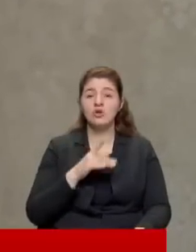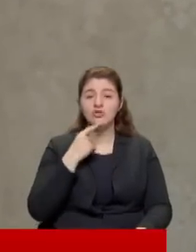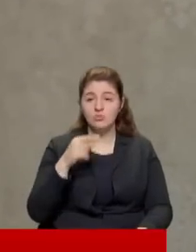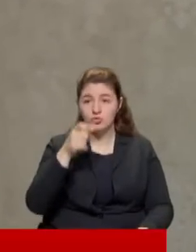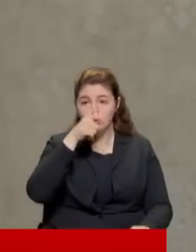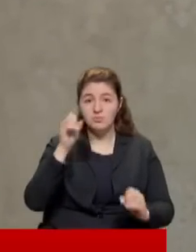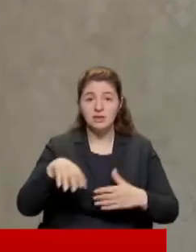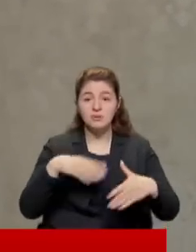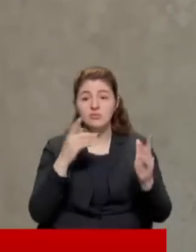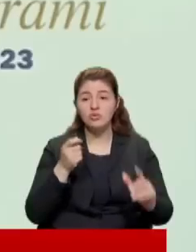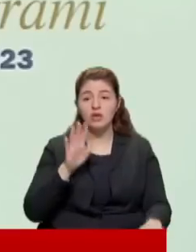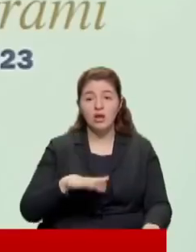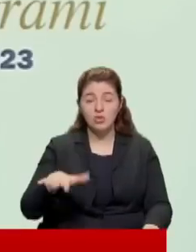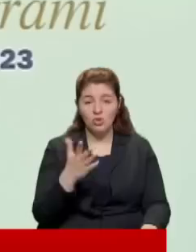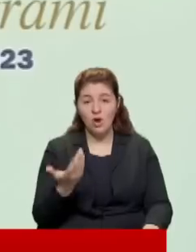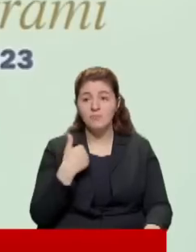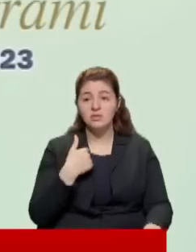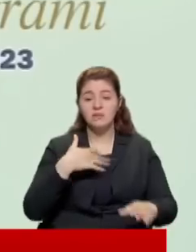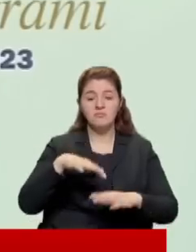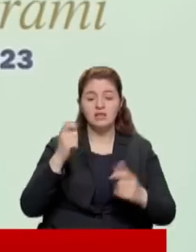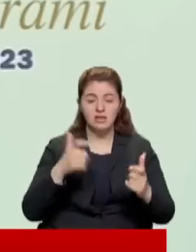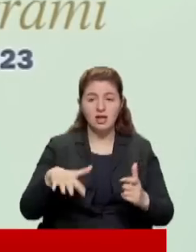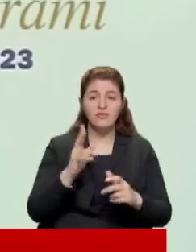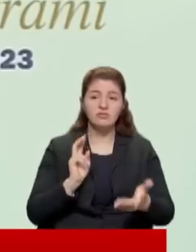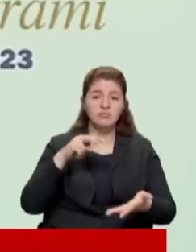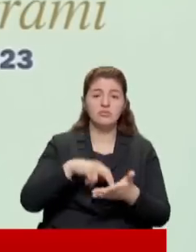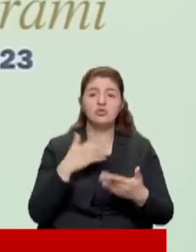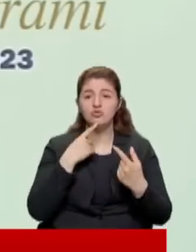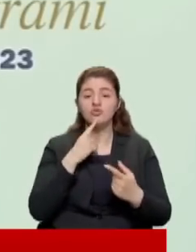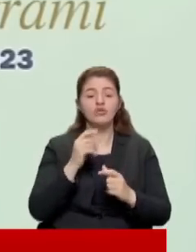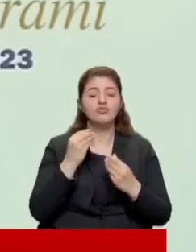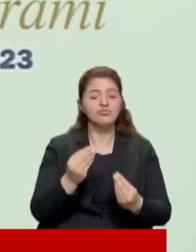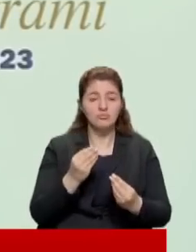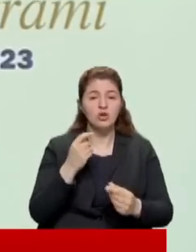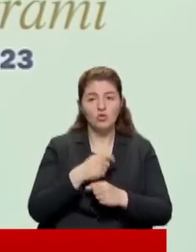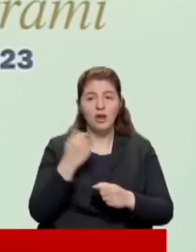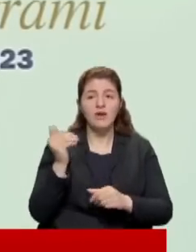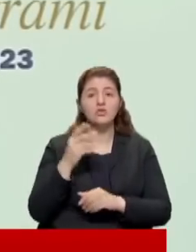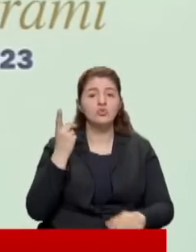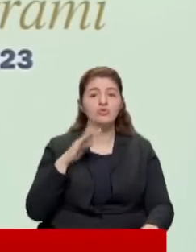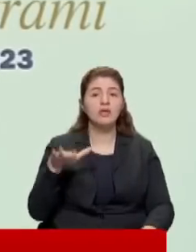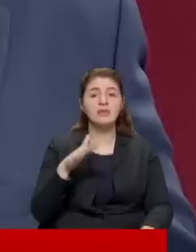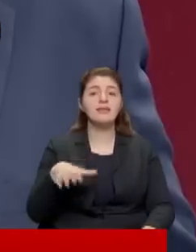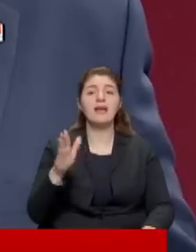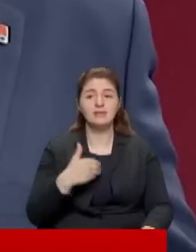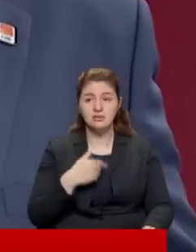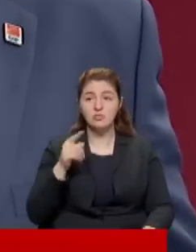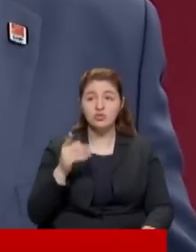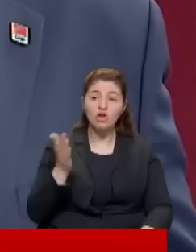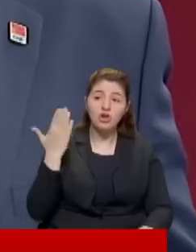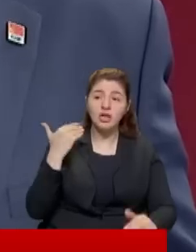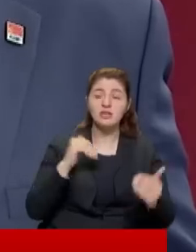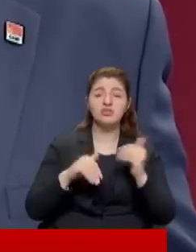bu ülkeyi terk etmek durumunda kalıyor. Biz meydanlarda ve kürsülerde verdiği sözü göreve gelince unutanlardan değiliz. Bundan